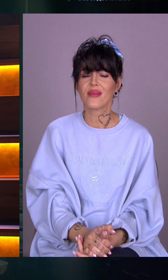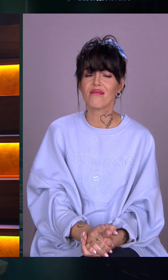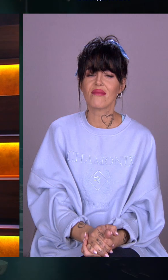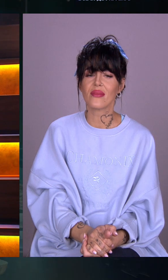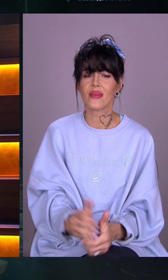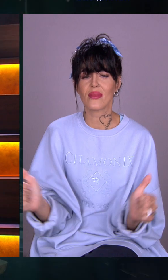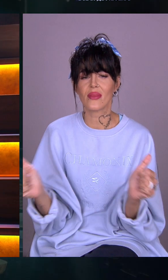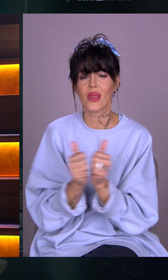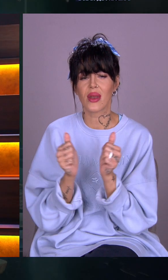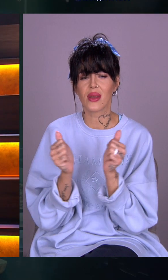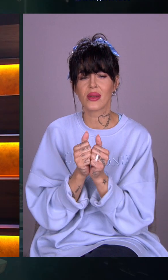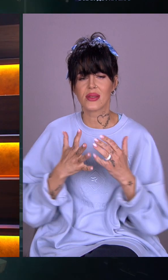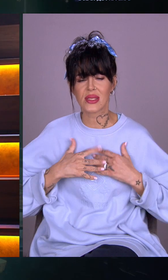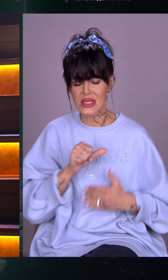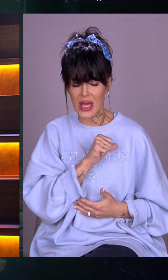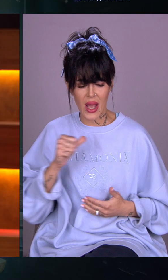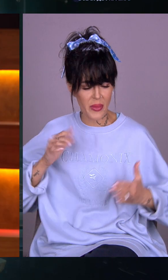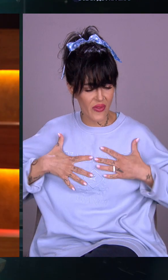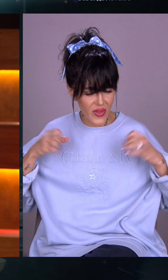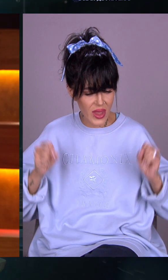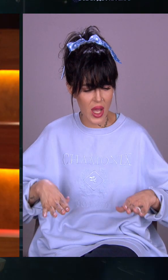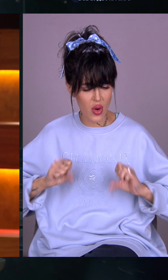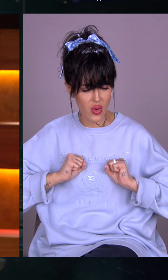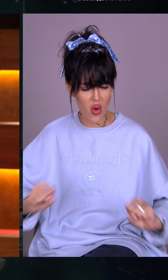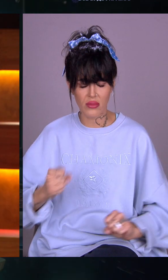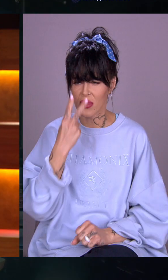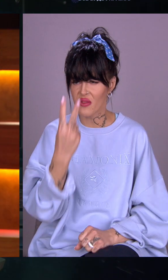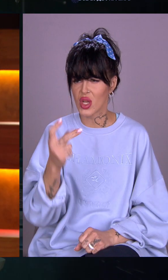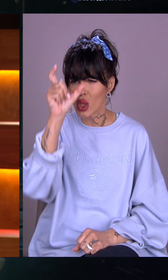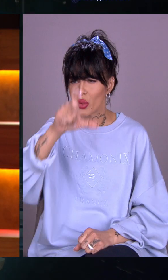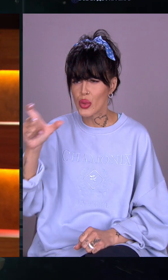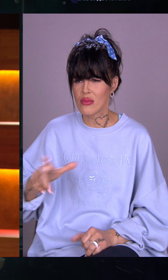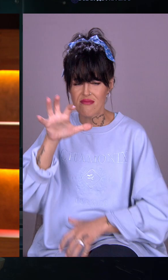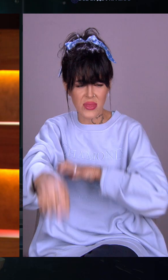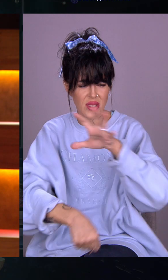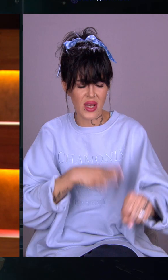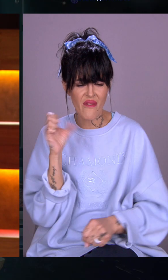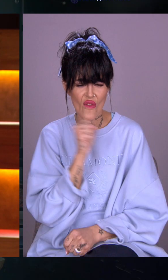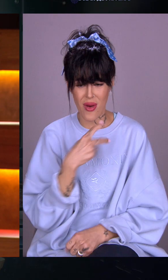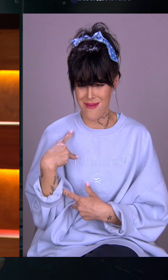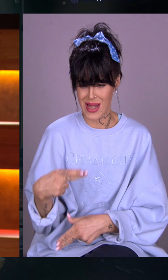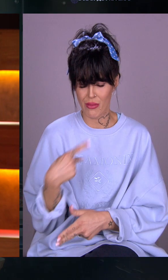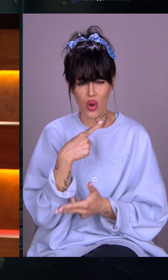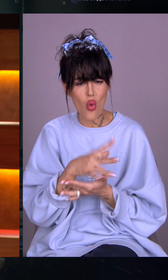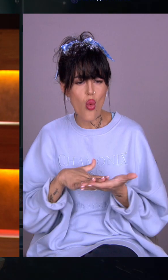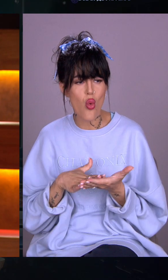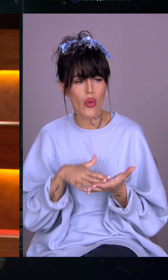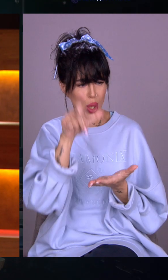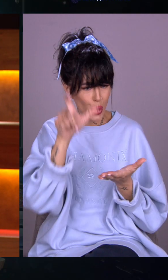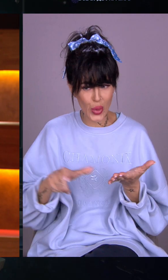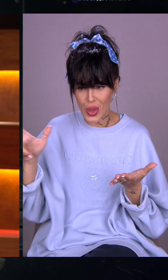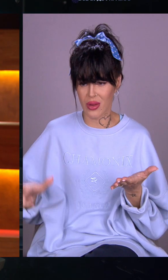поруч з самовідданістю і хоробрістю, бачу мародерів своєї ж крові, людей,